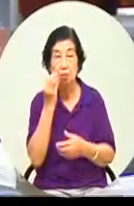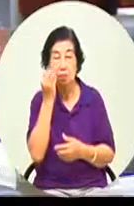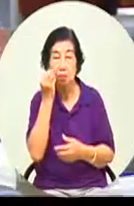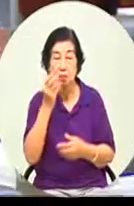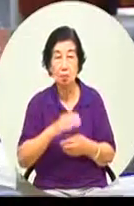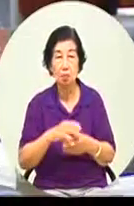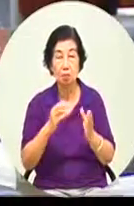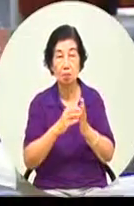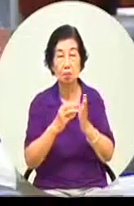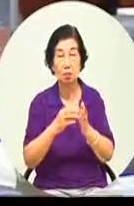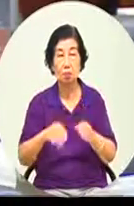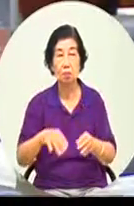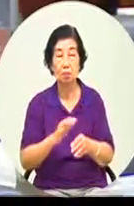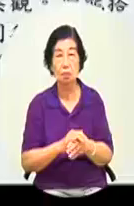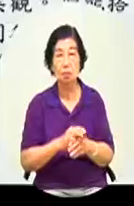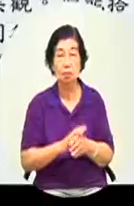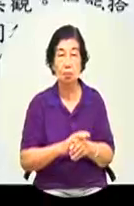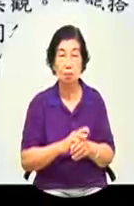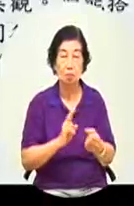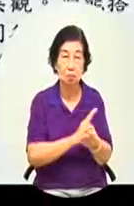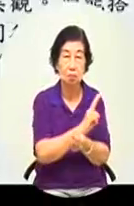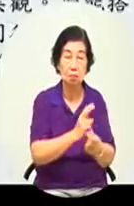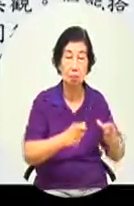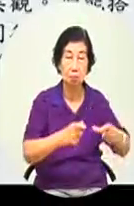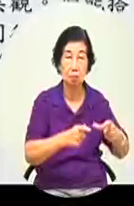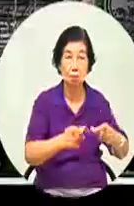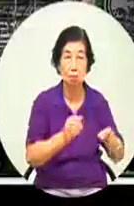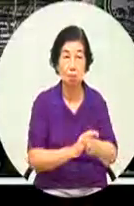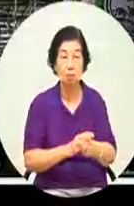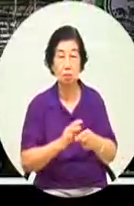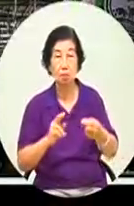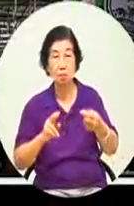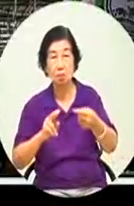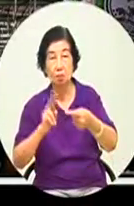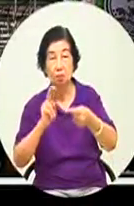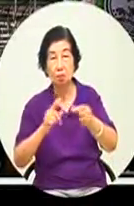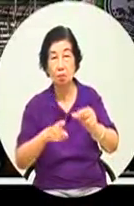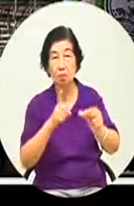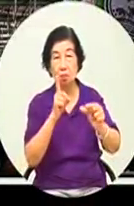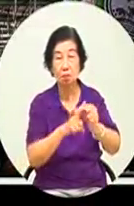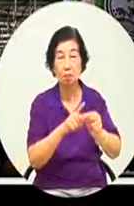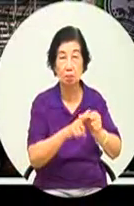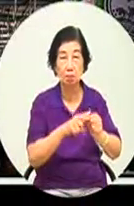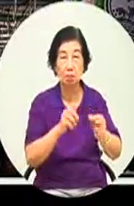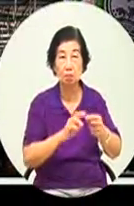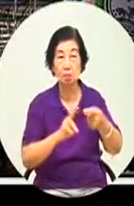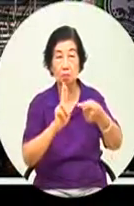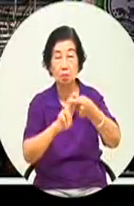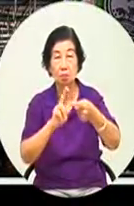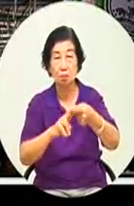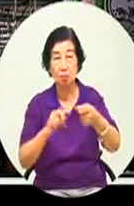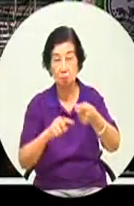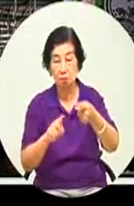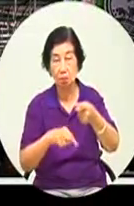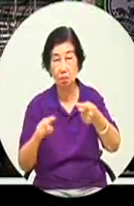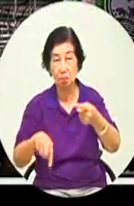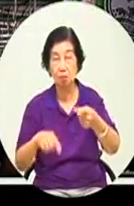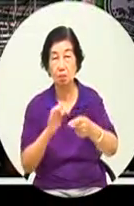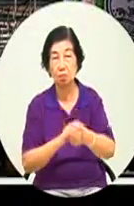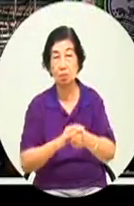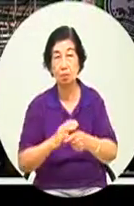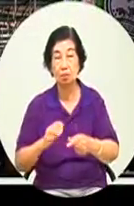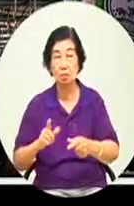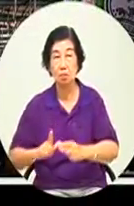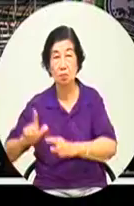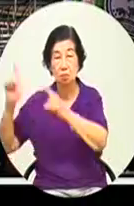们你看林园区的中渔港。这一点目前这里这是咱东港